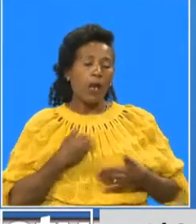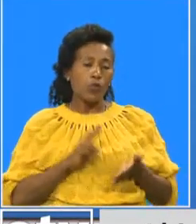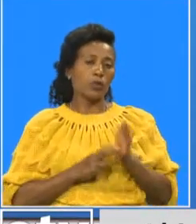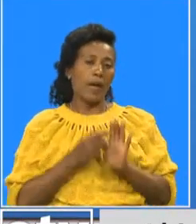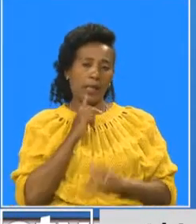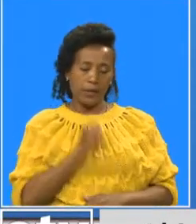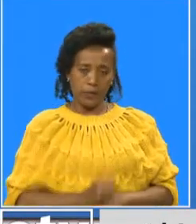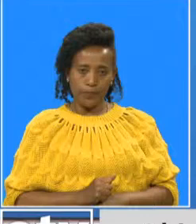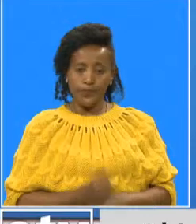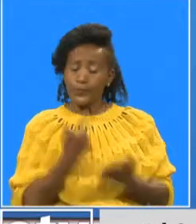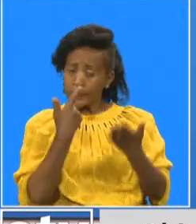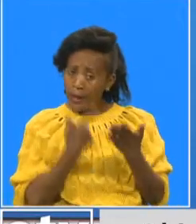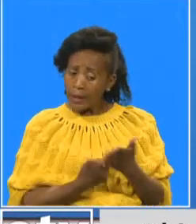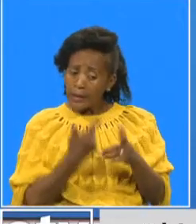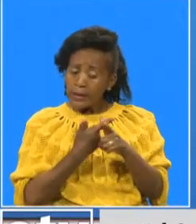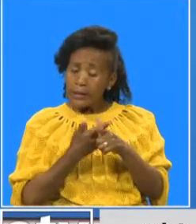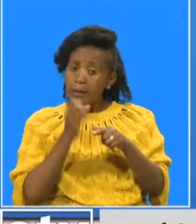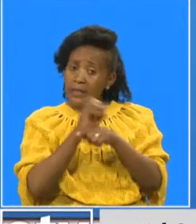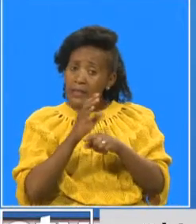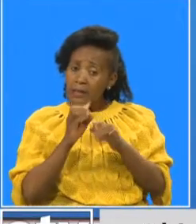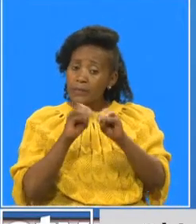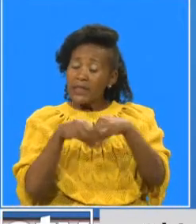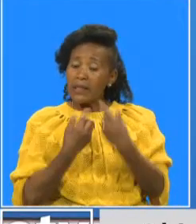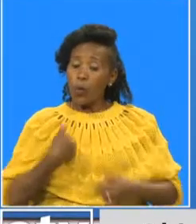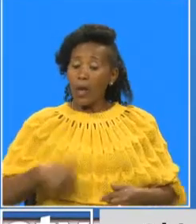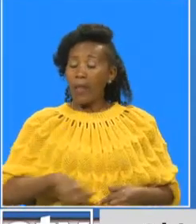ነው። ይህንን እንግዲህ ምክር የምንሰጠው እኛ